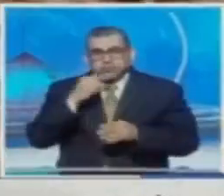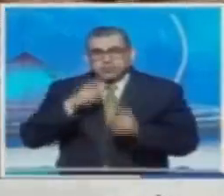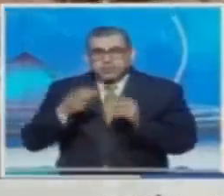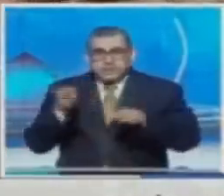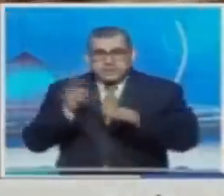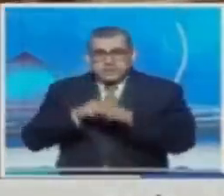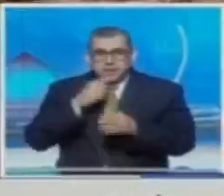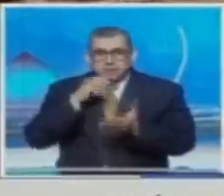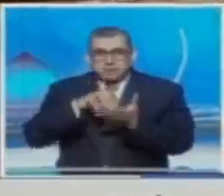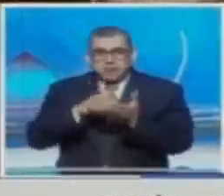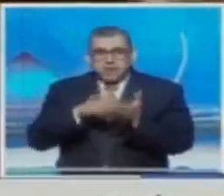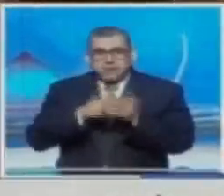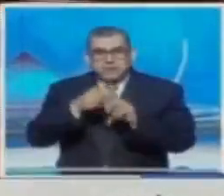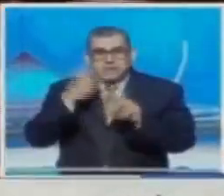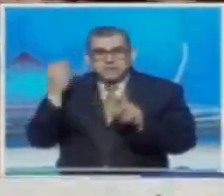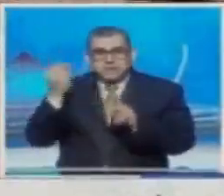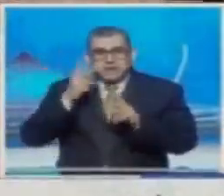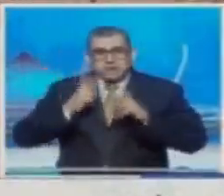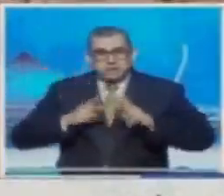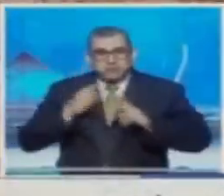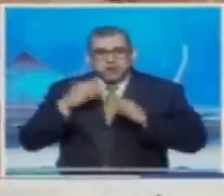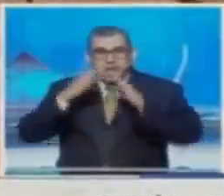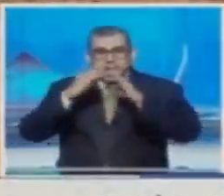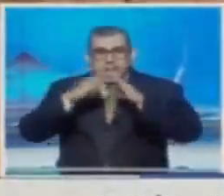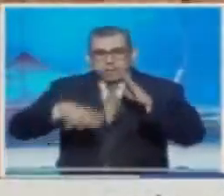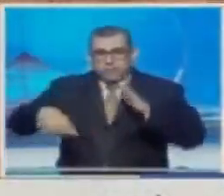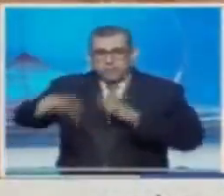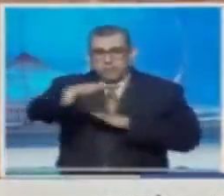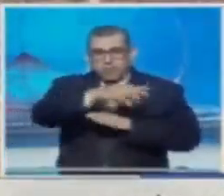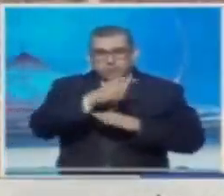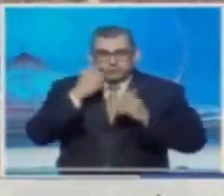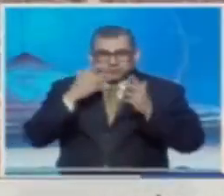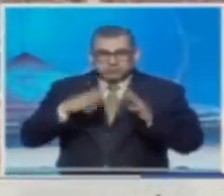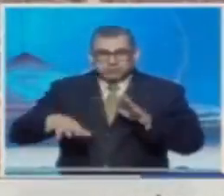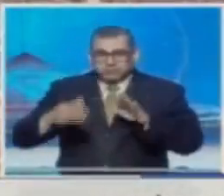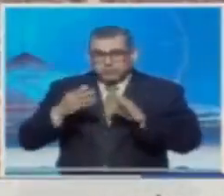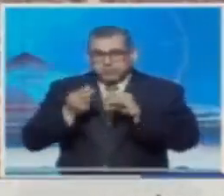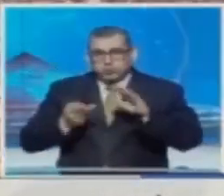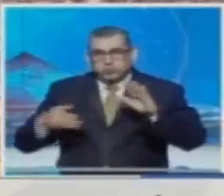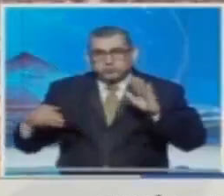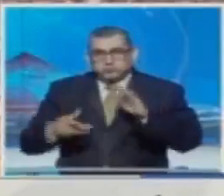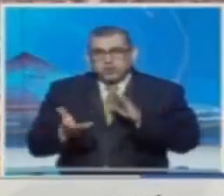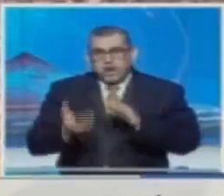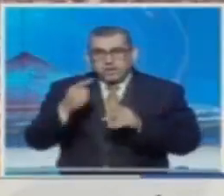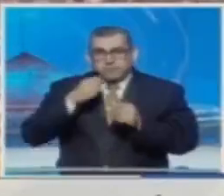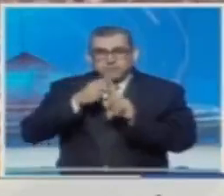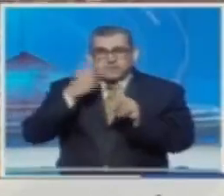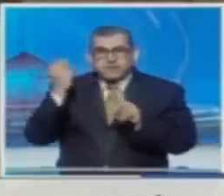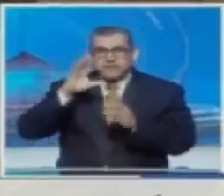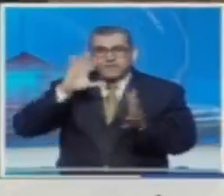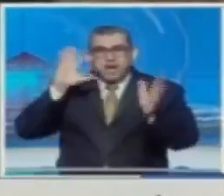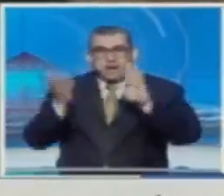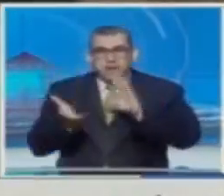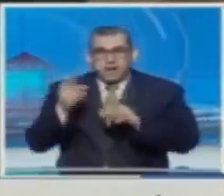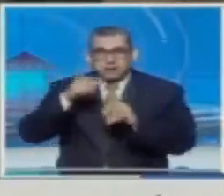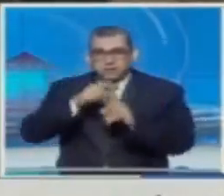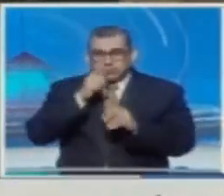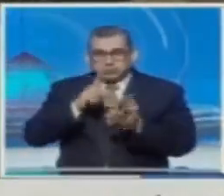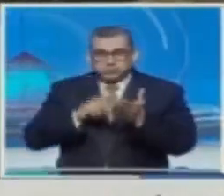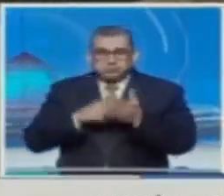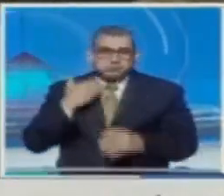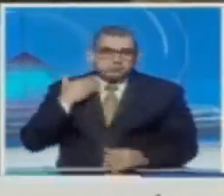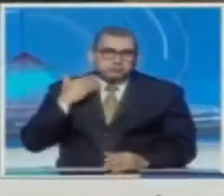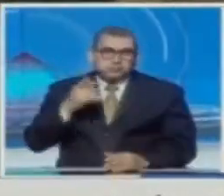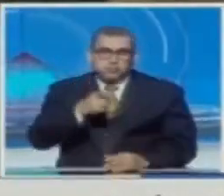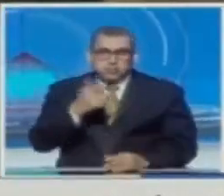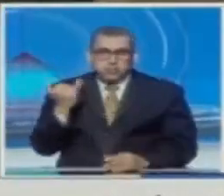تظهر المنطقة السياحية المحيطة بأهرامات الجيزة أهم معلم سياحي في العالم بما يليق